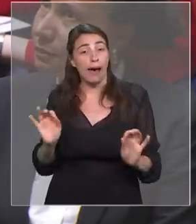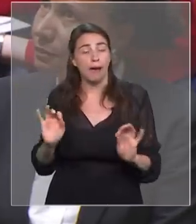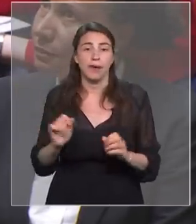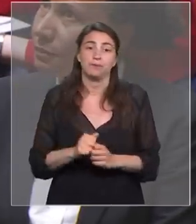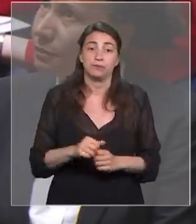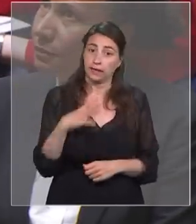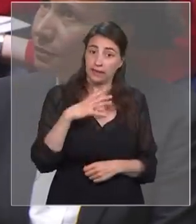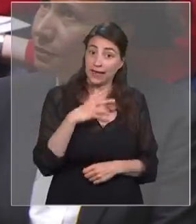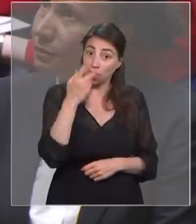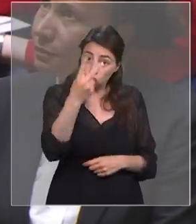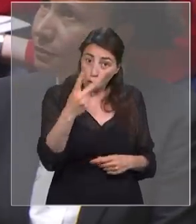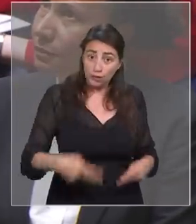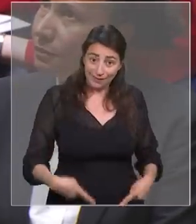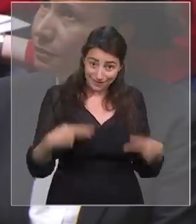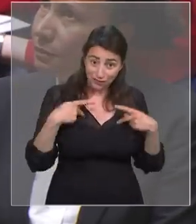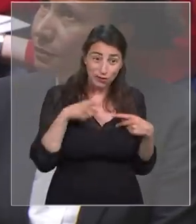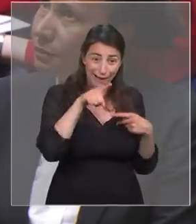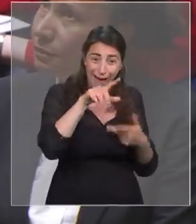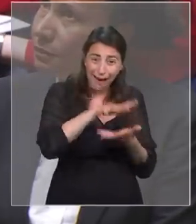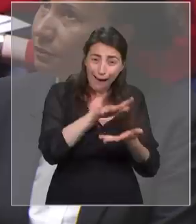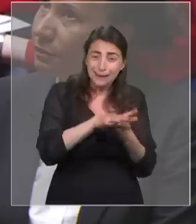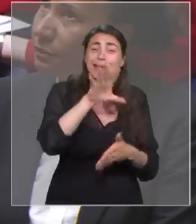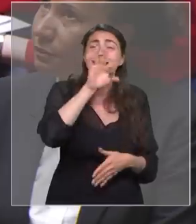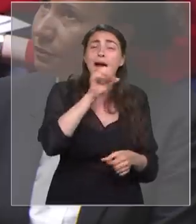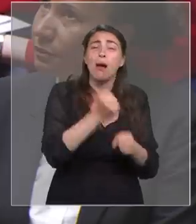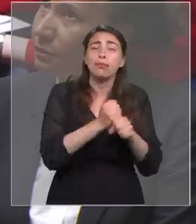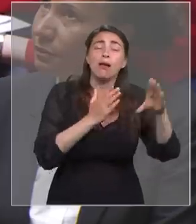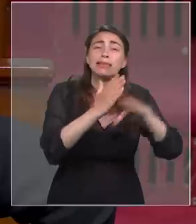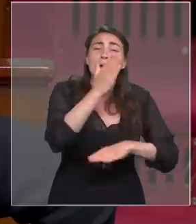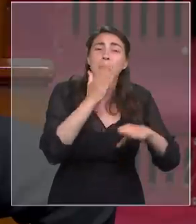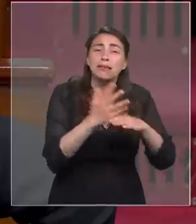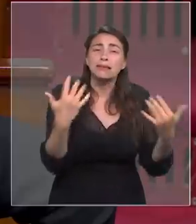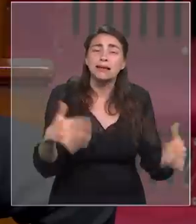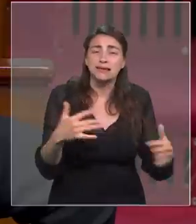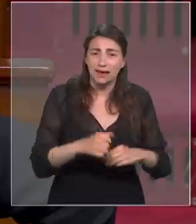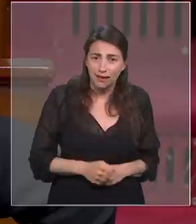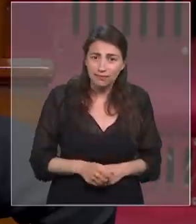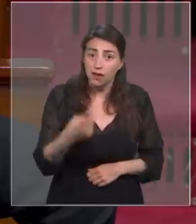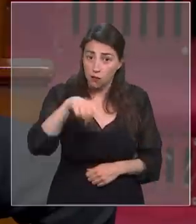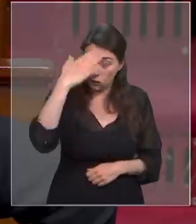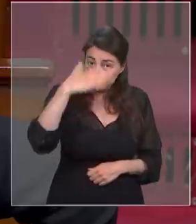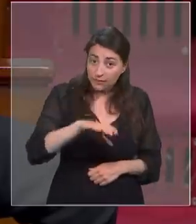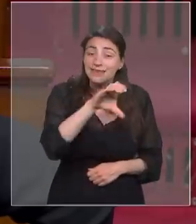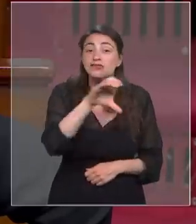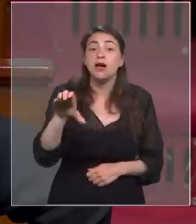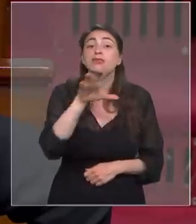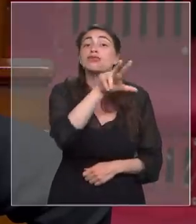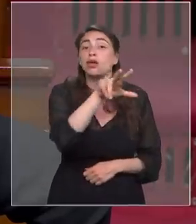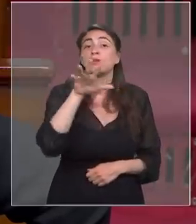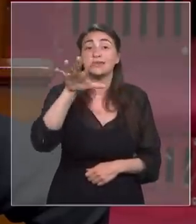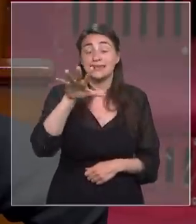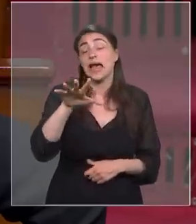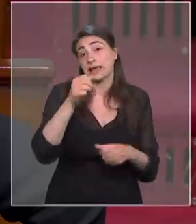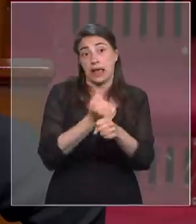cours de fermeture, vous le savez, datent de plus de 50 ans. Vous le savez aussi, monsieur le député, les 135 emplois qui, malheureusement, doivent être